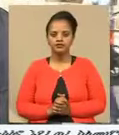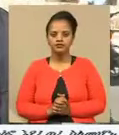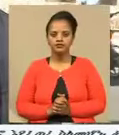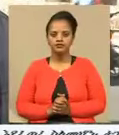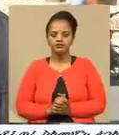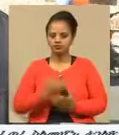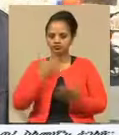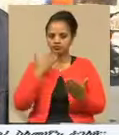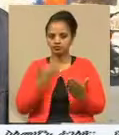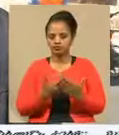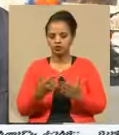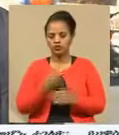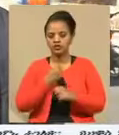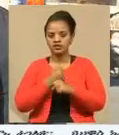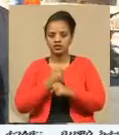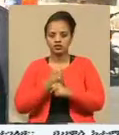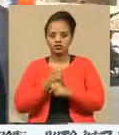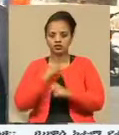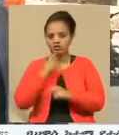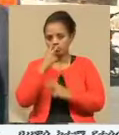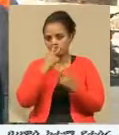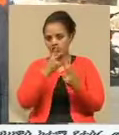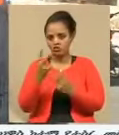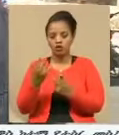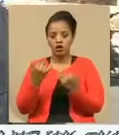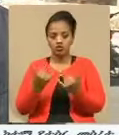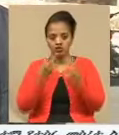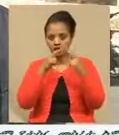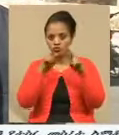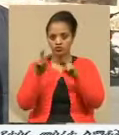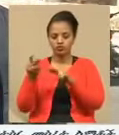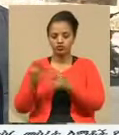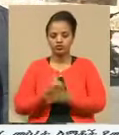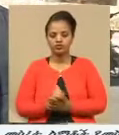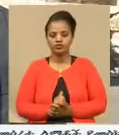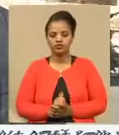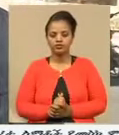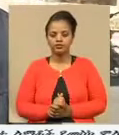አመርቂ የሆነ ስራ እየሰሩ ነው ያየዋቸው። አምና ያየዋቸው